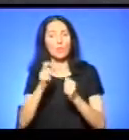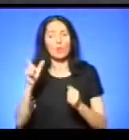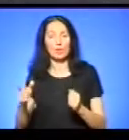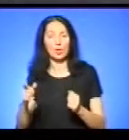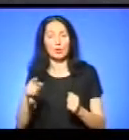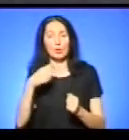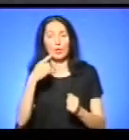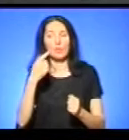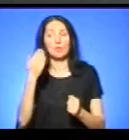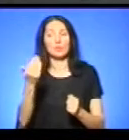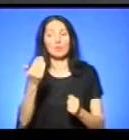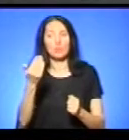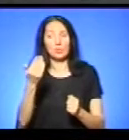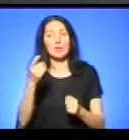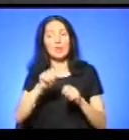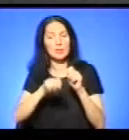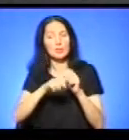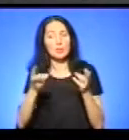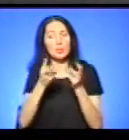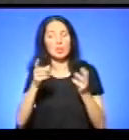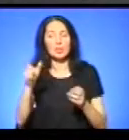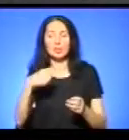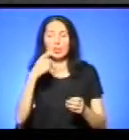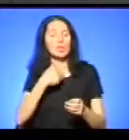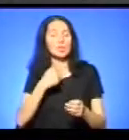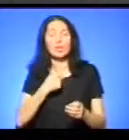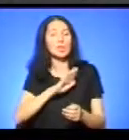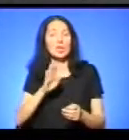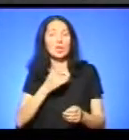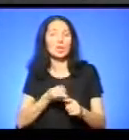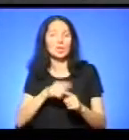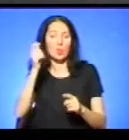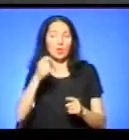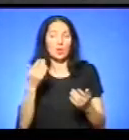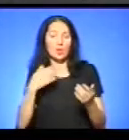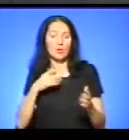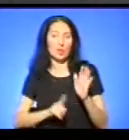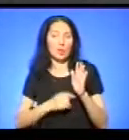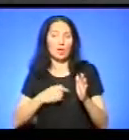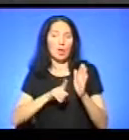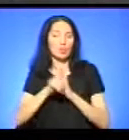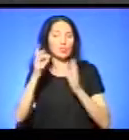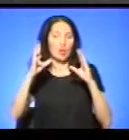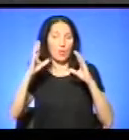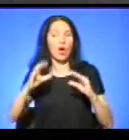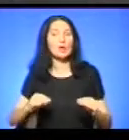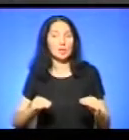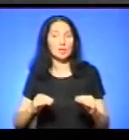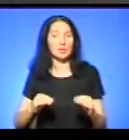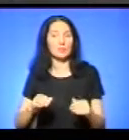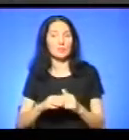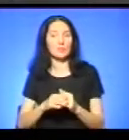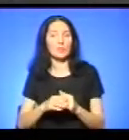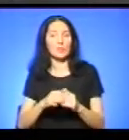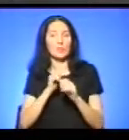каже, ні, я приїхав тушити. горіло. Так, воно вже горіло, я от роблю оце. Ніякому разі не можна спалювати. Крім